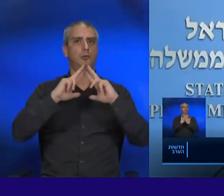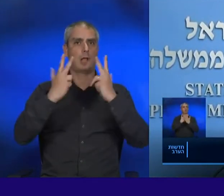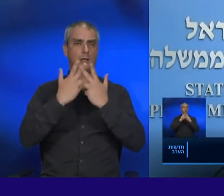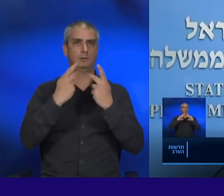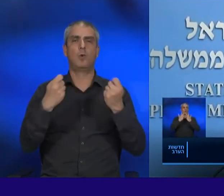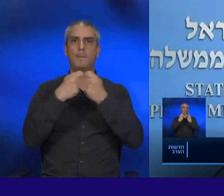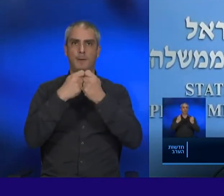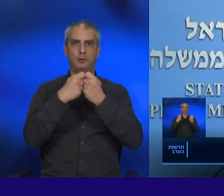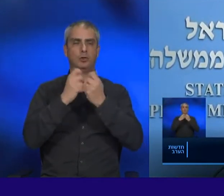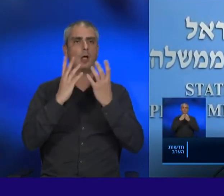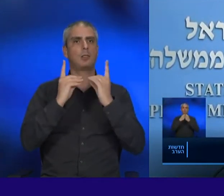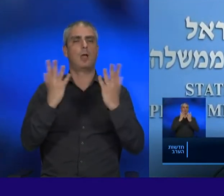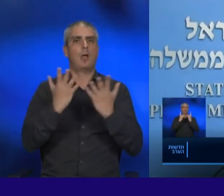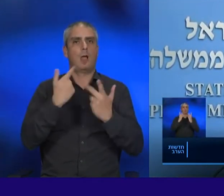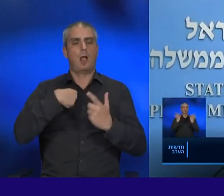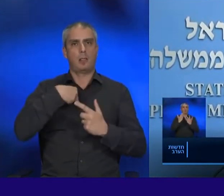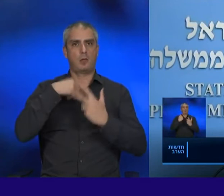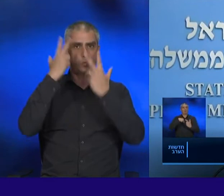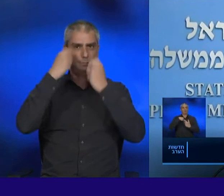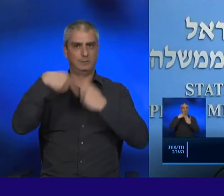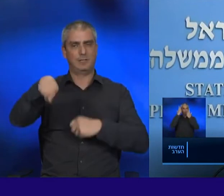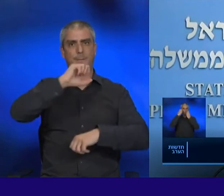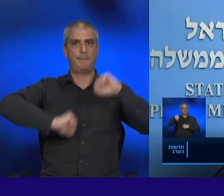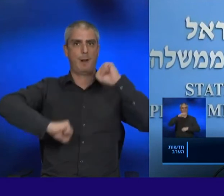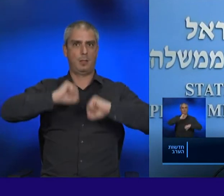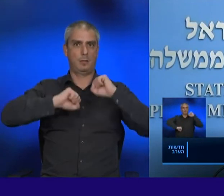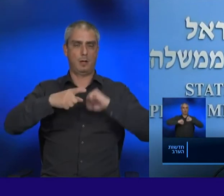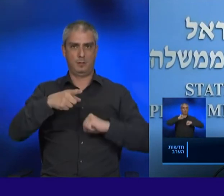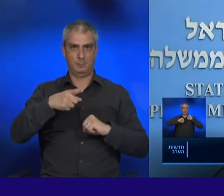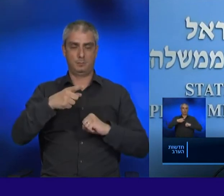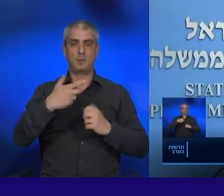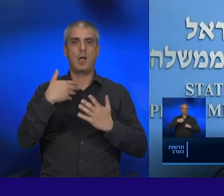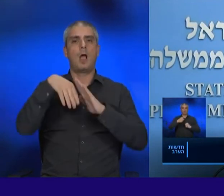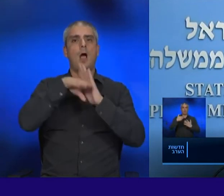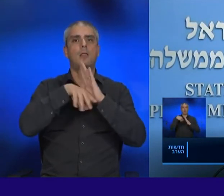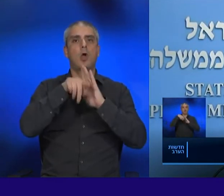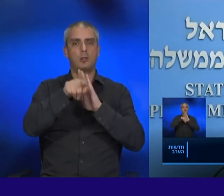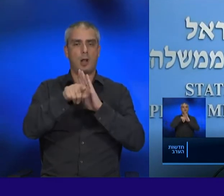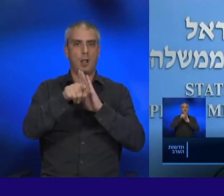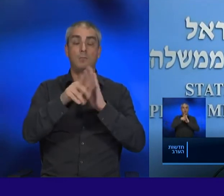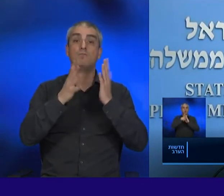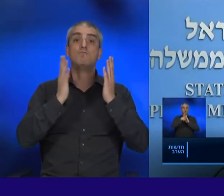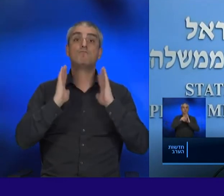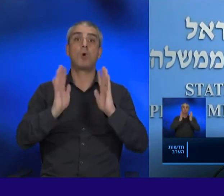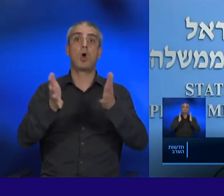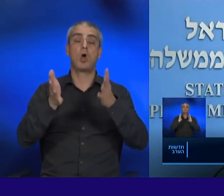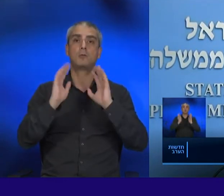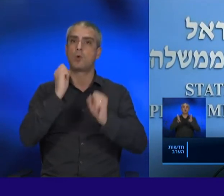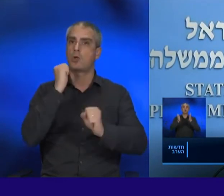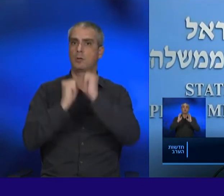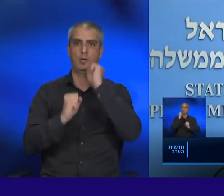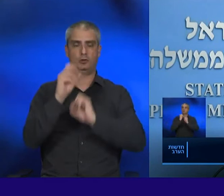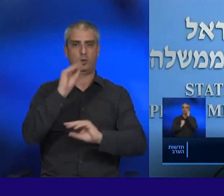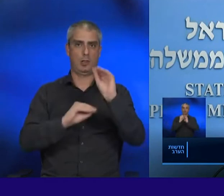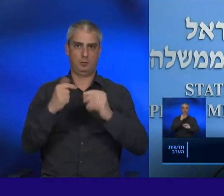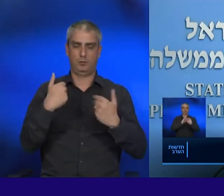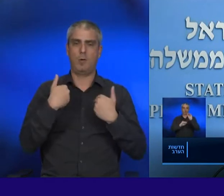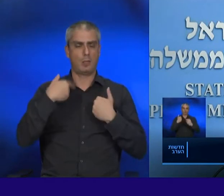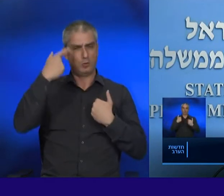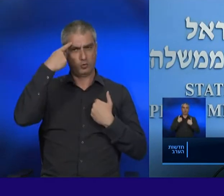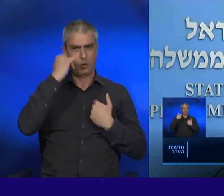לדרך שבה אנחנו מצפים מכם להתנהג. ההנחיות האלה הן מאוד מאוד קשות ליישום. אנחנו